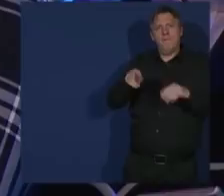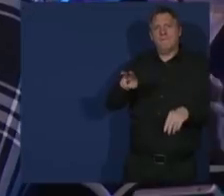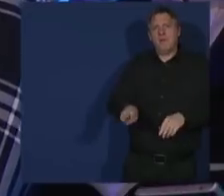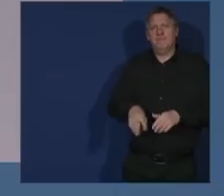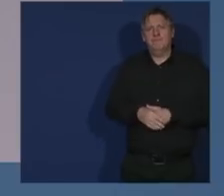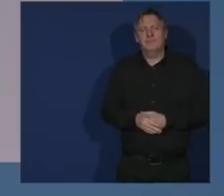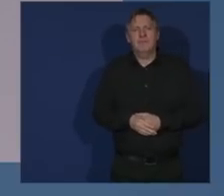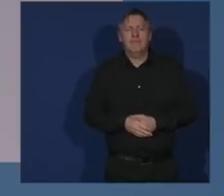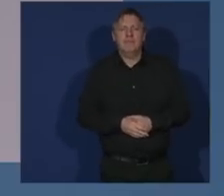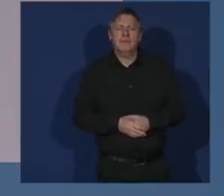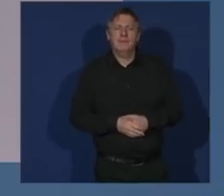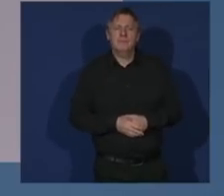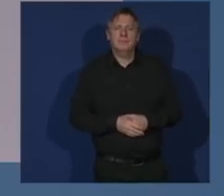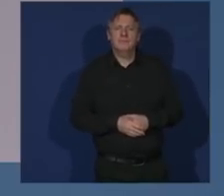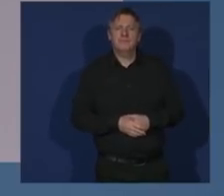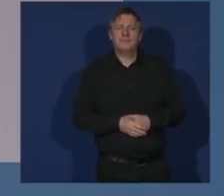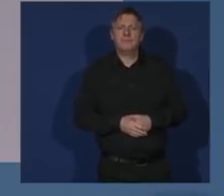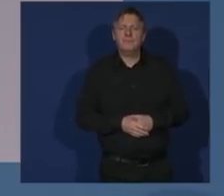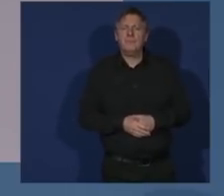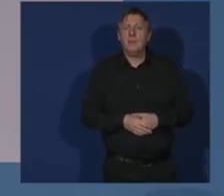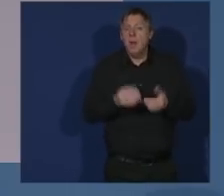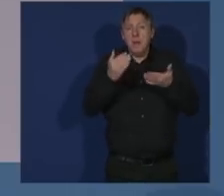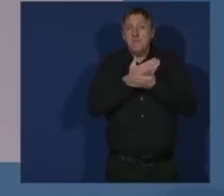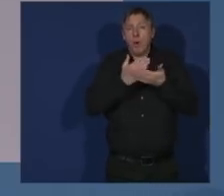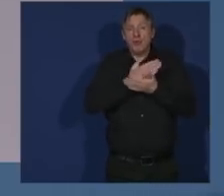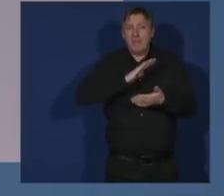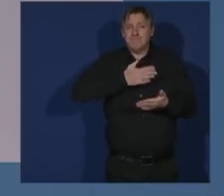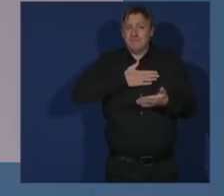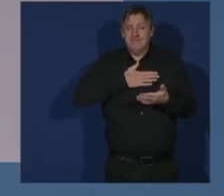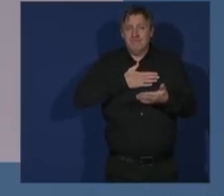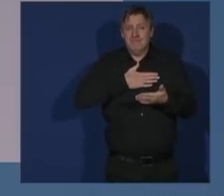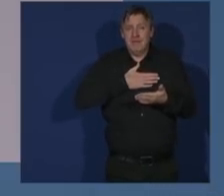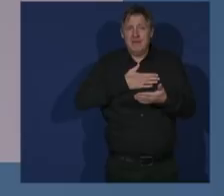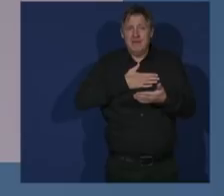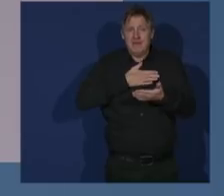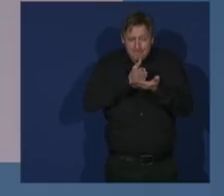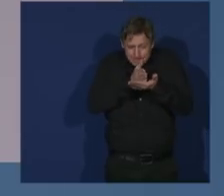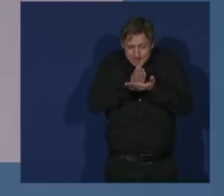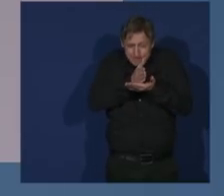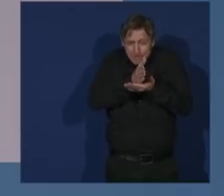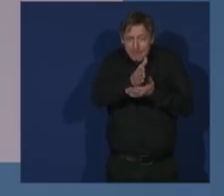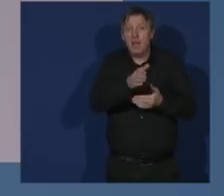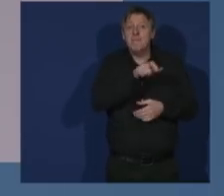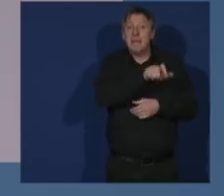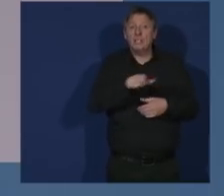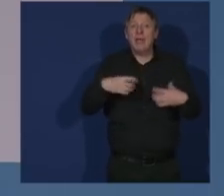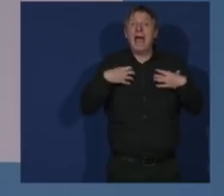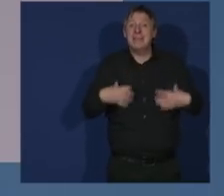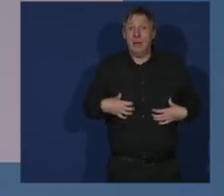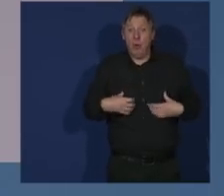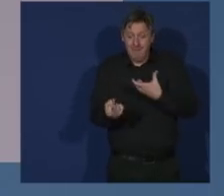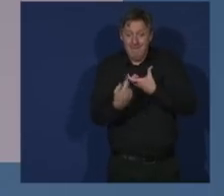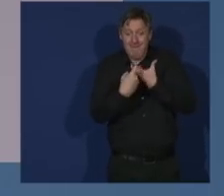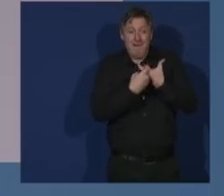Vous l'avez compris, le cœur de mon projet, c'est de redonner à nos adhérents la place qui doit être la